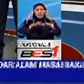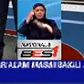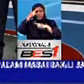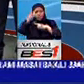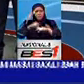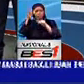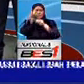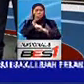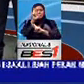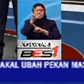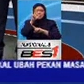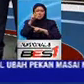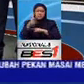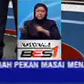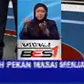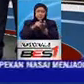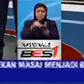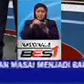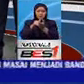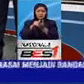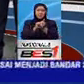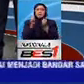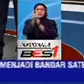berturut-turut dan mengguri kumpulan